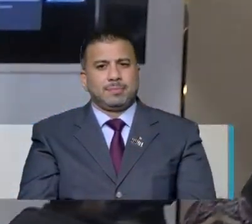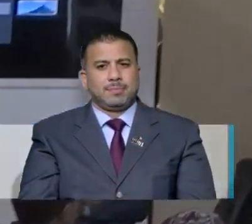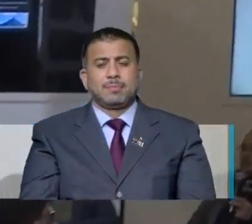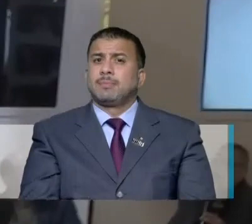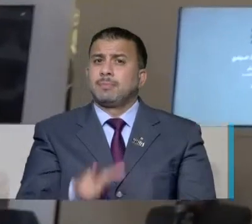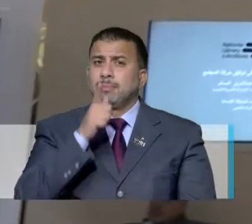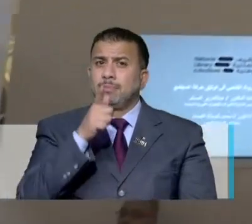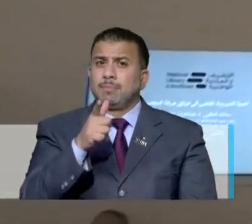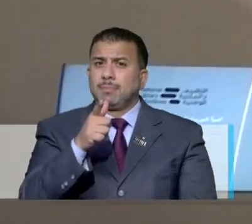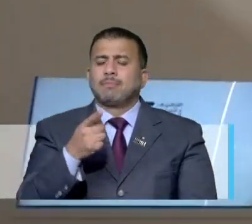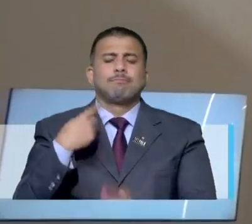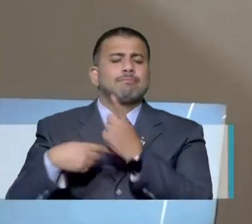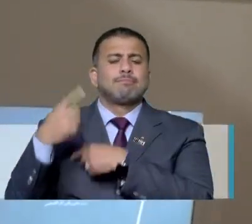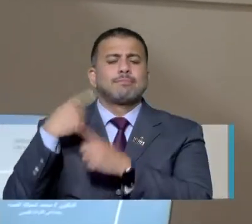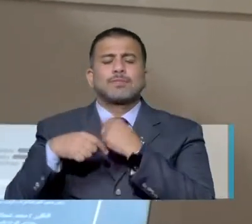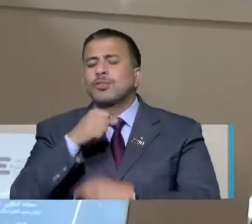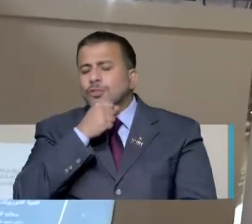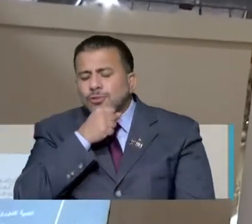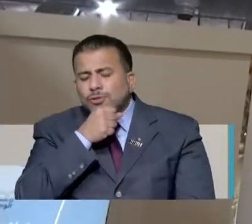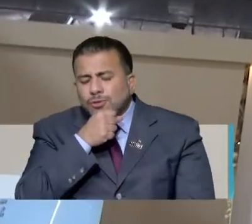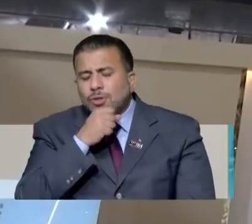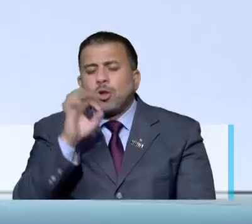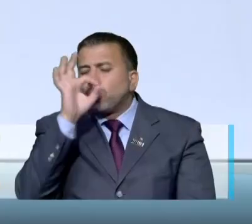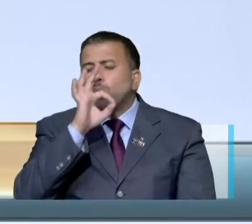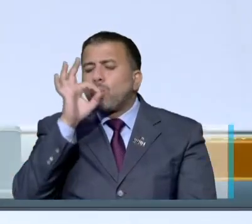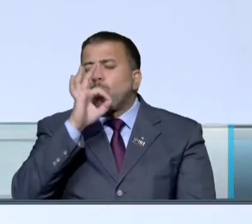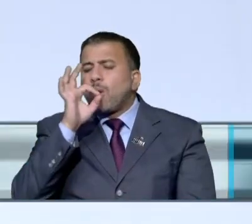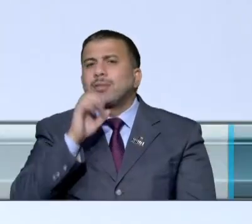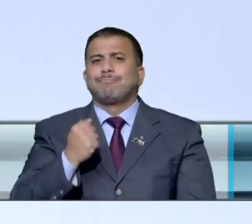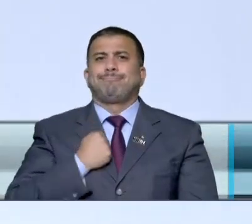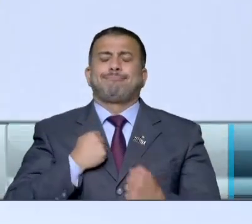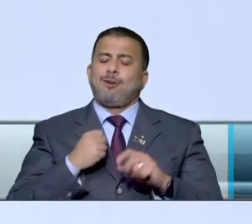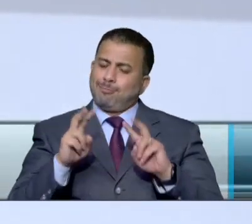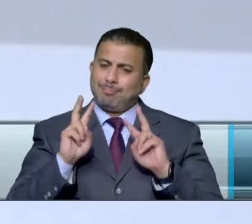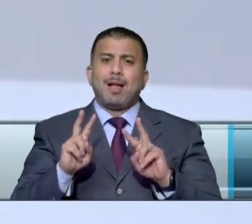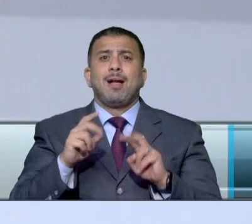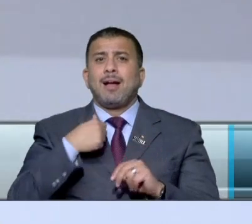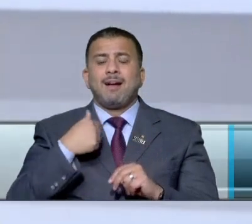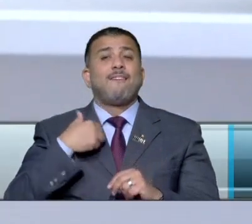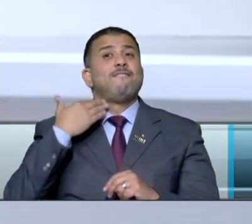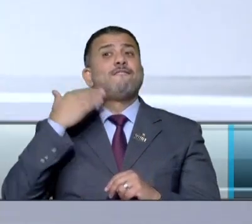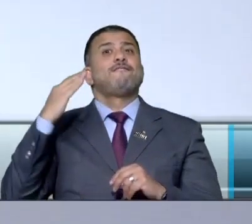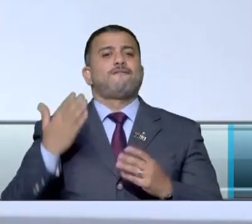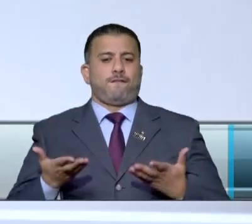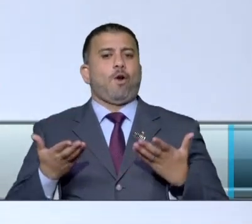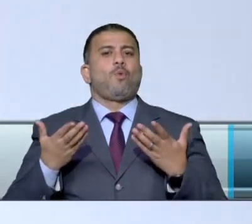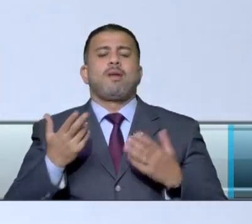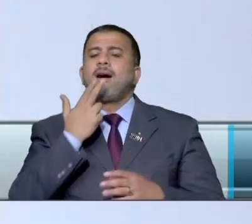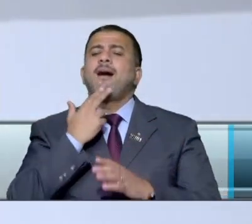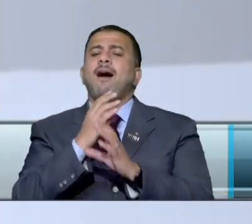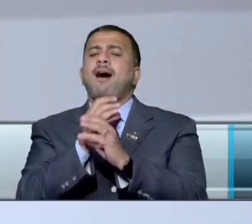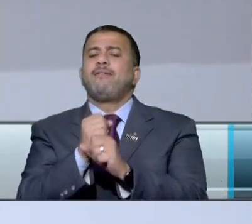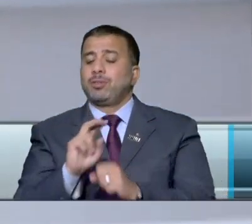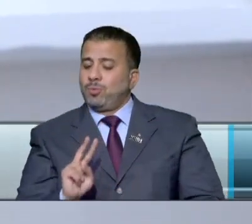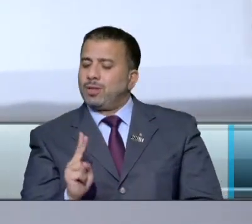لقد ترك لنا الأسلاف من أجدادنا الكثير من التراث الشعبي الذي يحق لنا أن نفخر به ونحافظ عليه